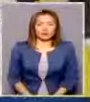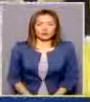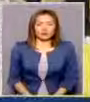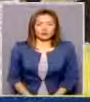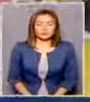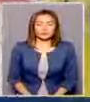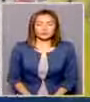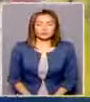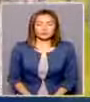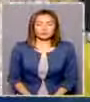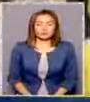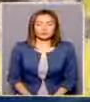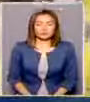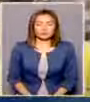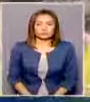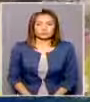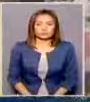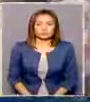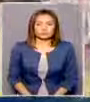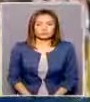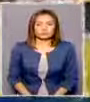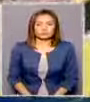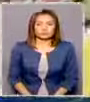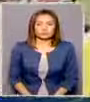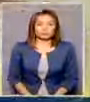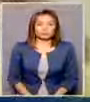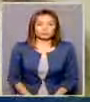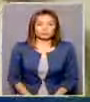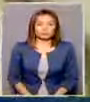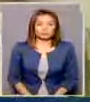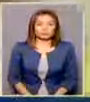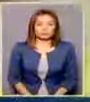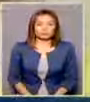Айзада Ғабит, Әди Жұламанұлы, Артур Ботпанов, жаңалық қызметі.